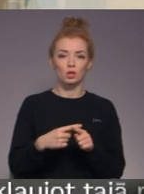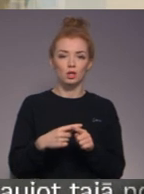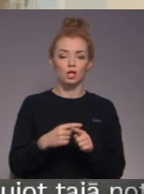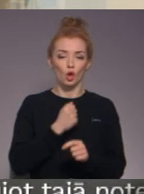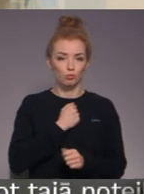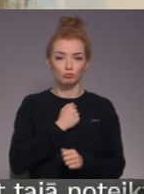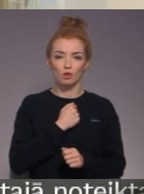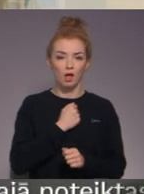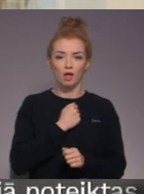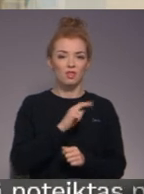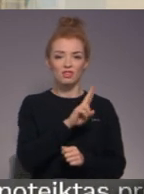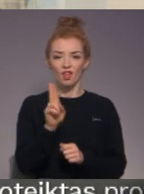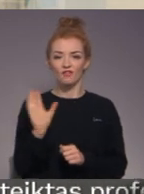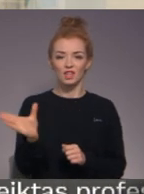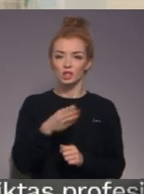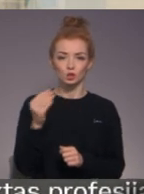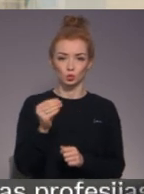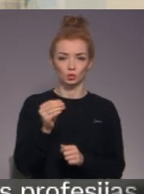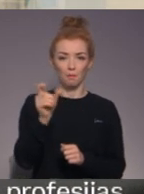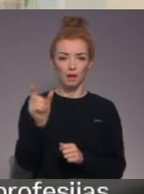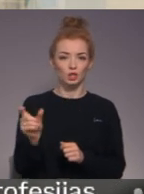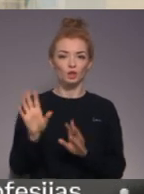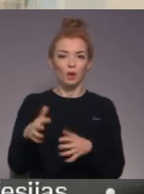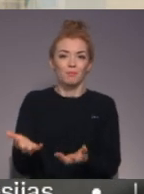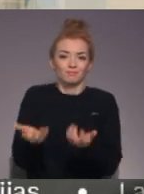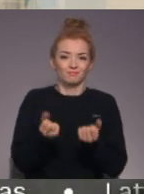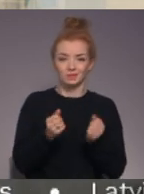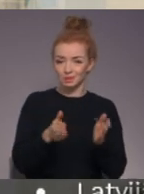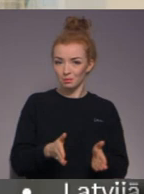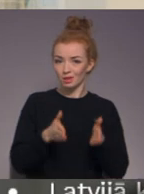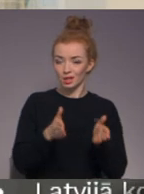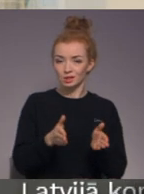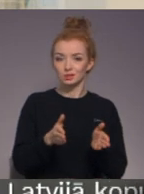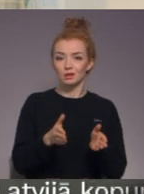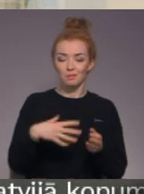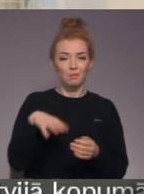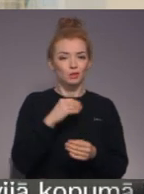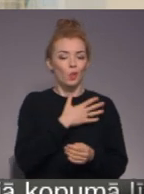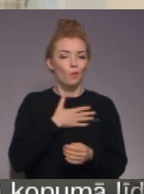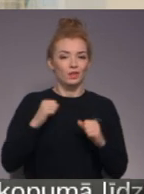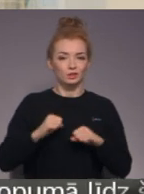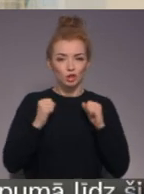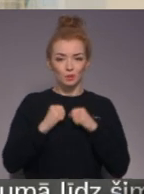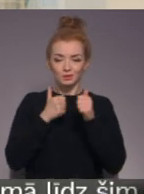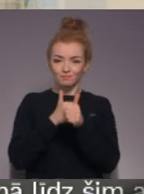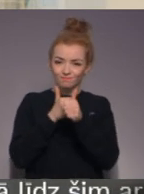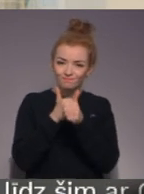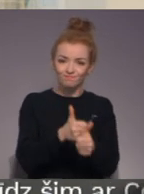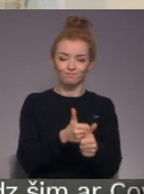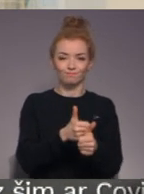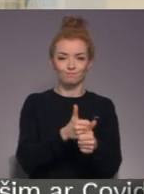ka ne mēs visus pneimonijas pacientus šobrīd nevaram uzņemt slimnīcā jau. Mēs ļoti cenšamies sekot līdzi